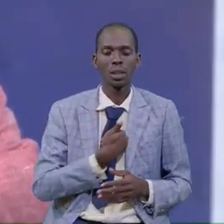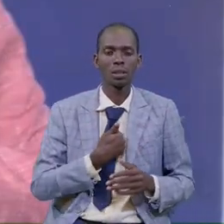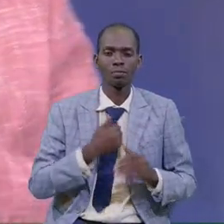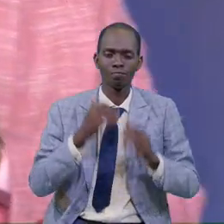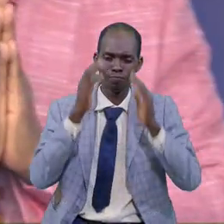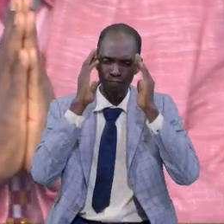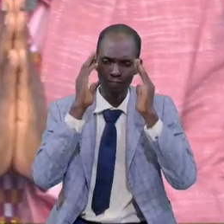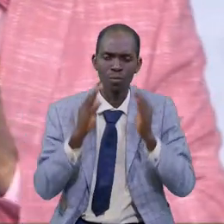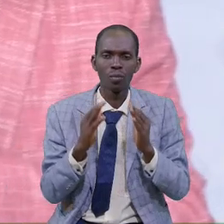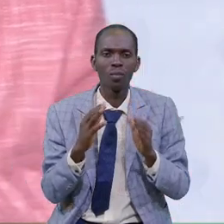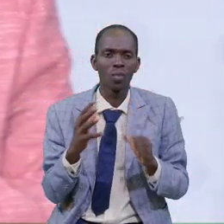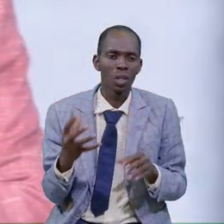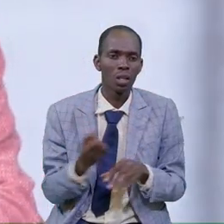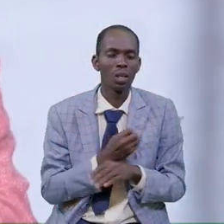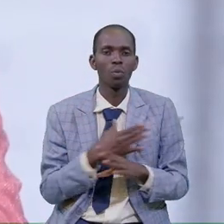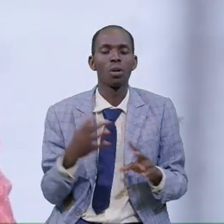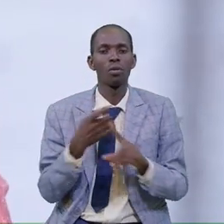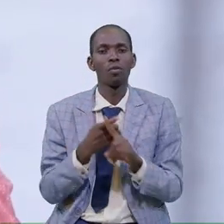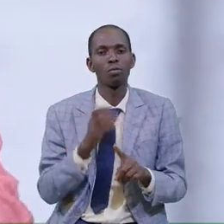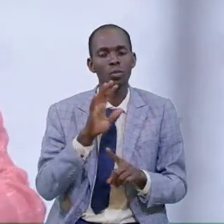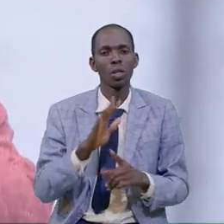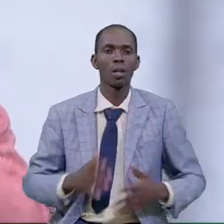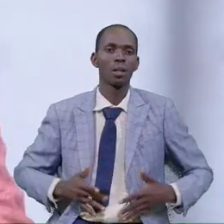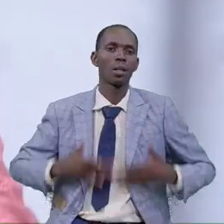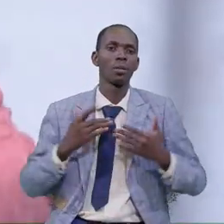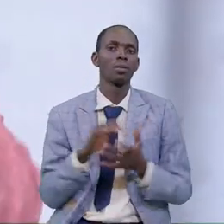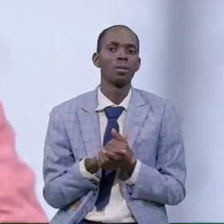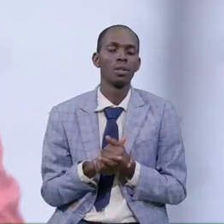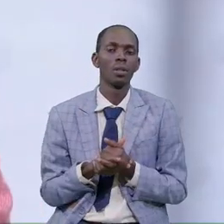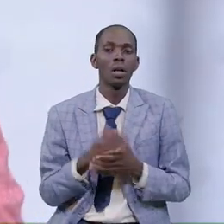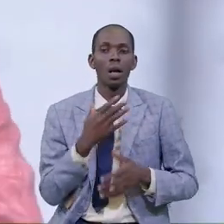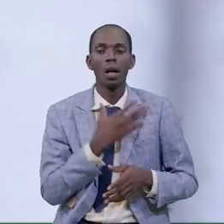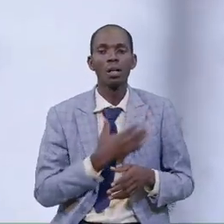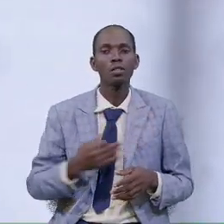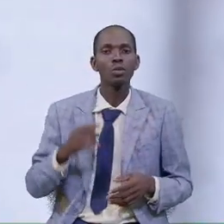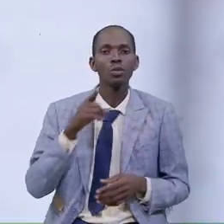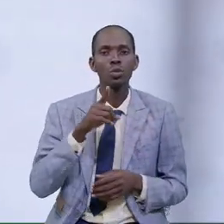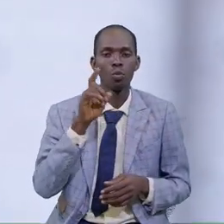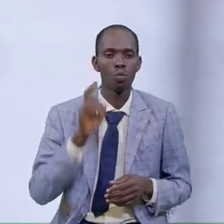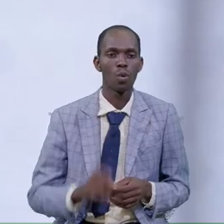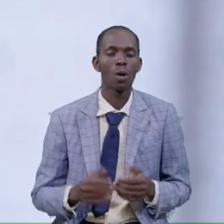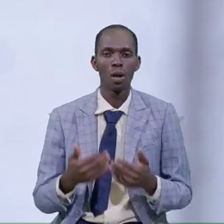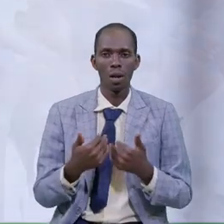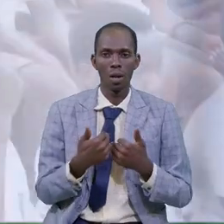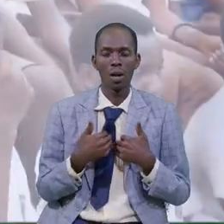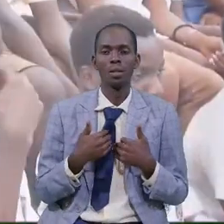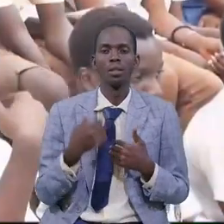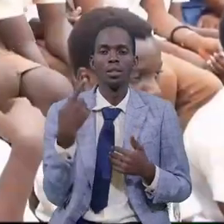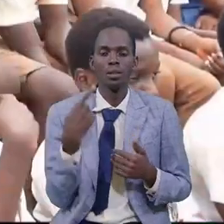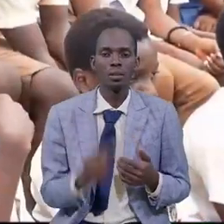ôter cet égocentrisme de ta vie. Et tu dois avoir la volonté de soi